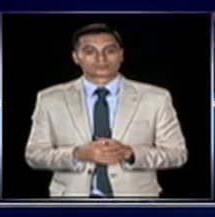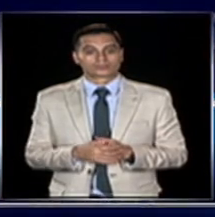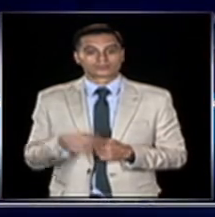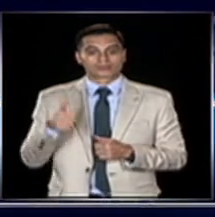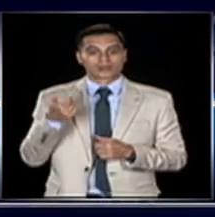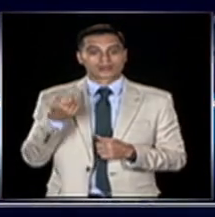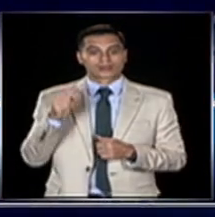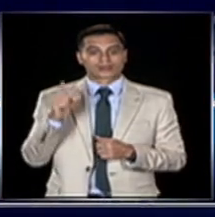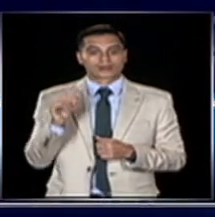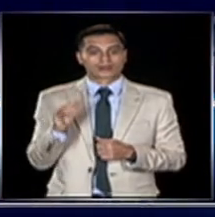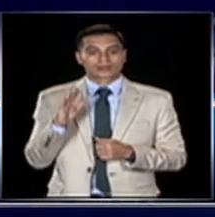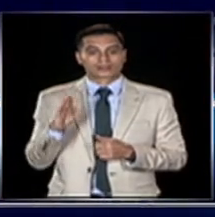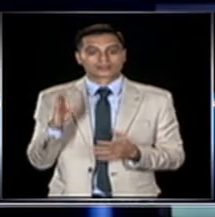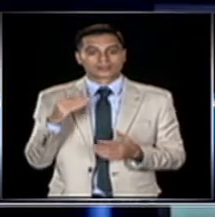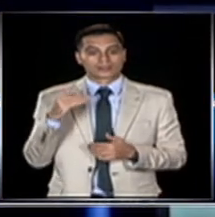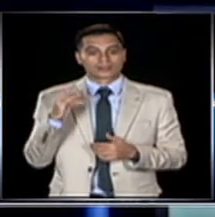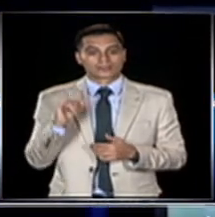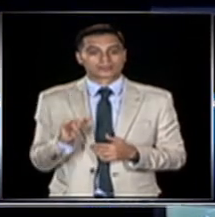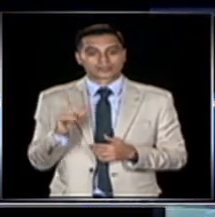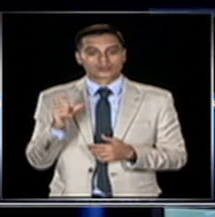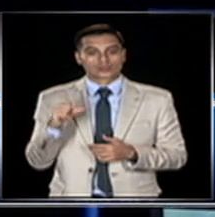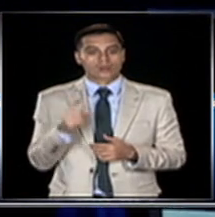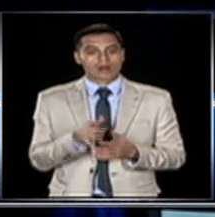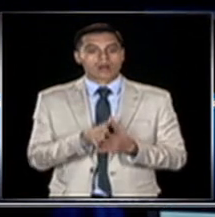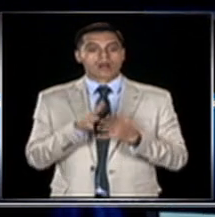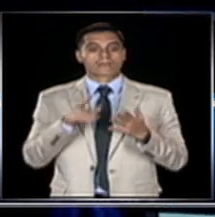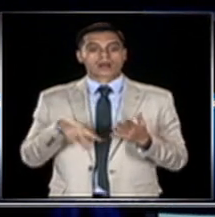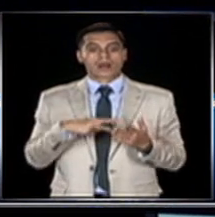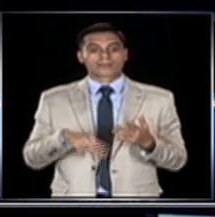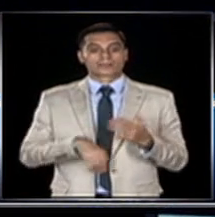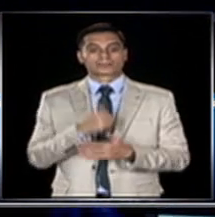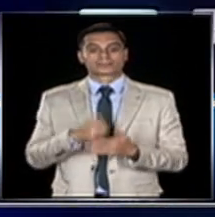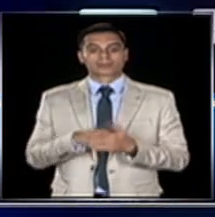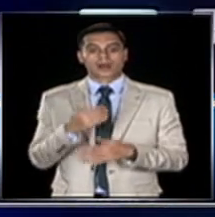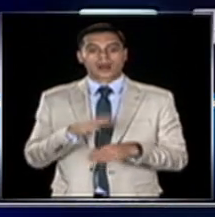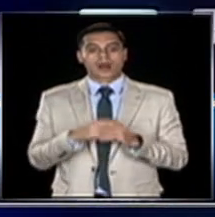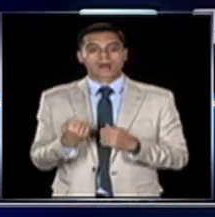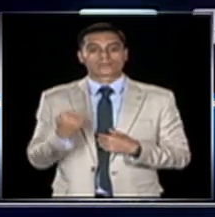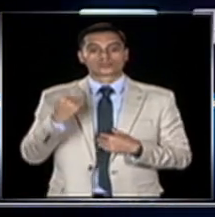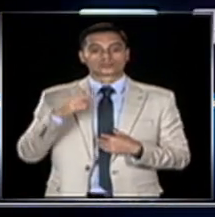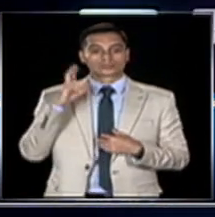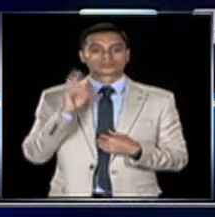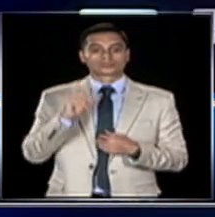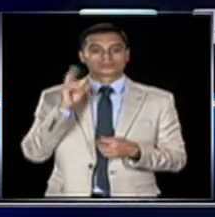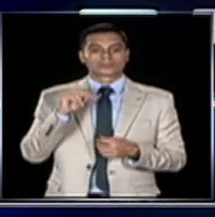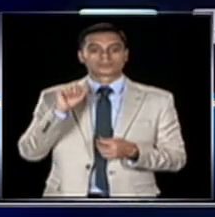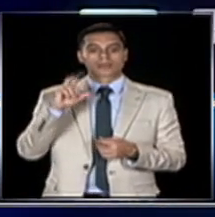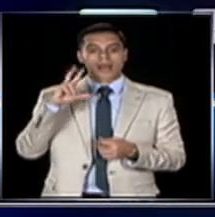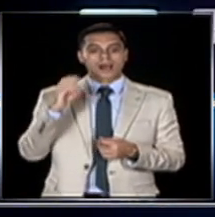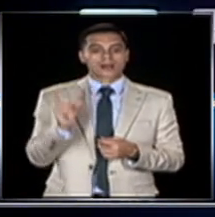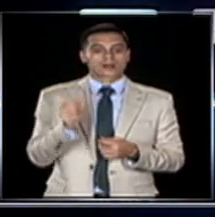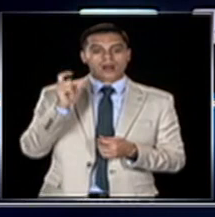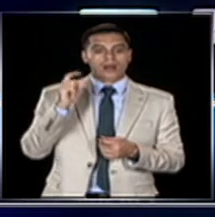أندريس خيمينو هو من أكبر اللاعبين حصولاً على إحدى بطولات الجراند